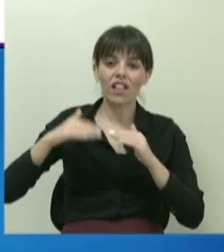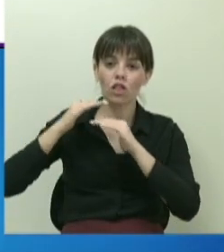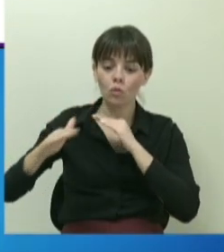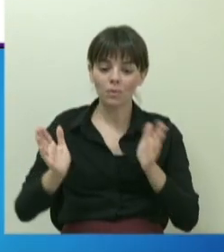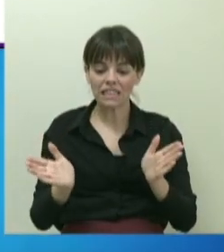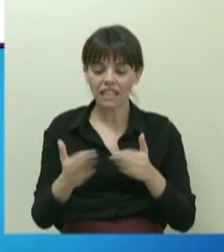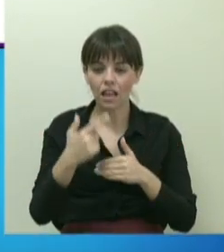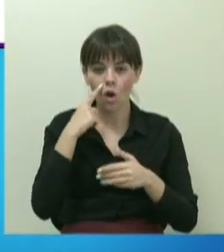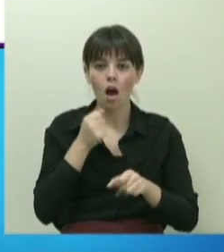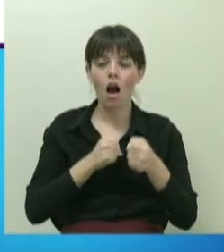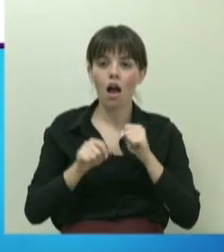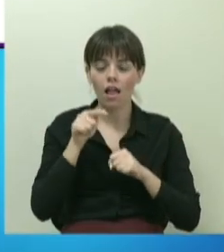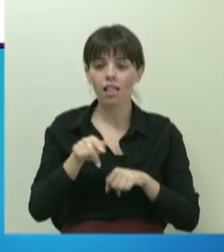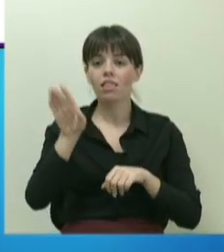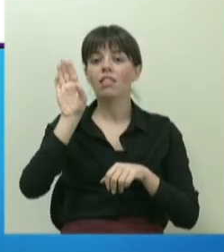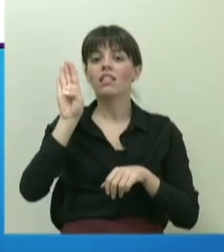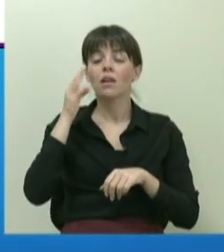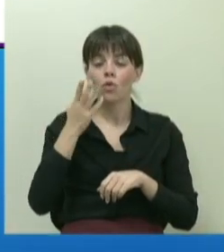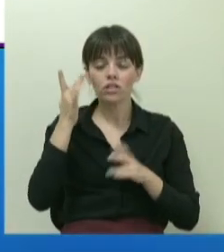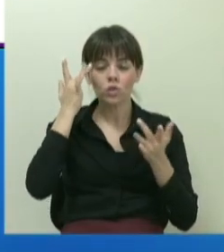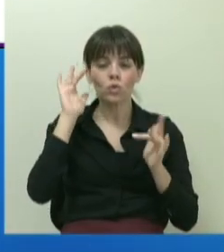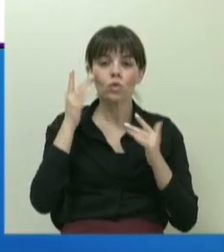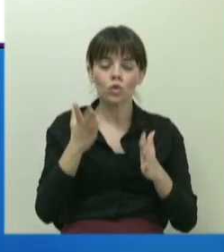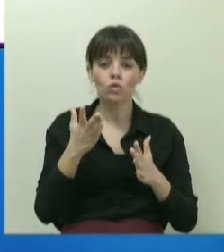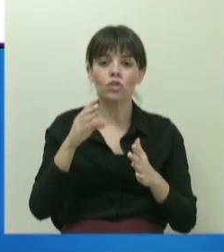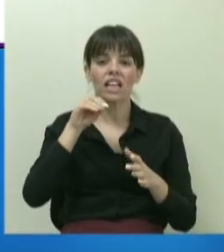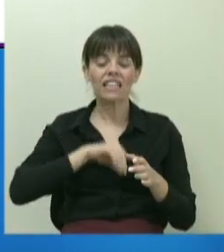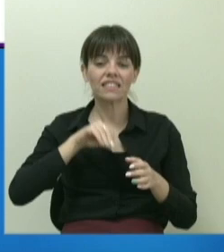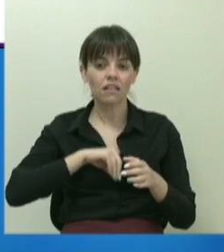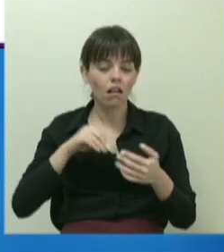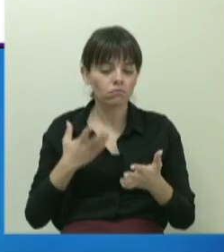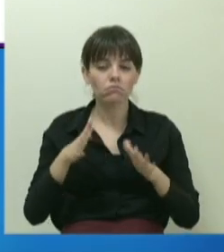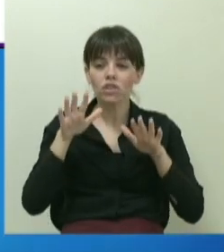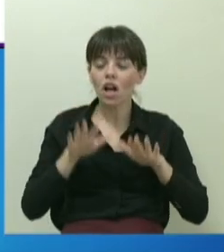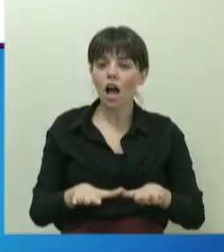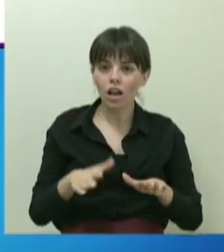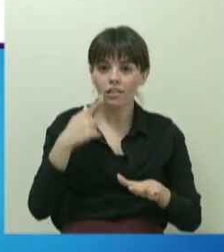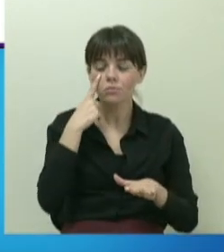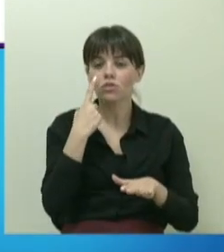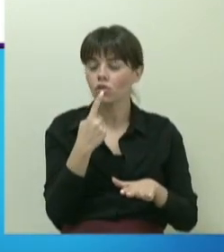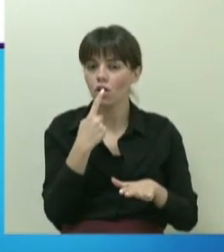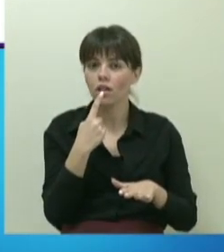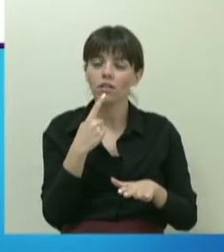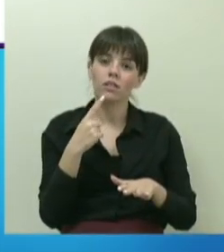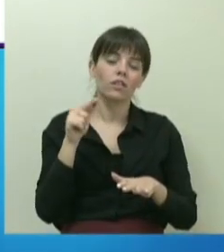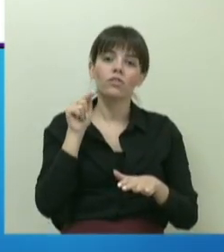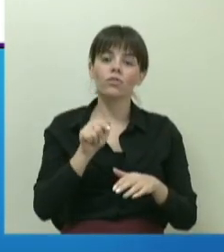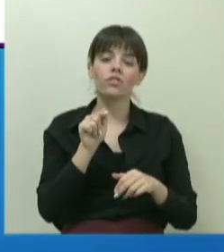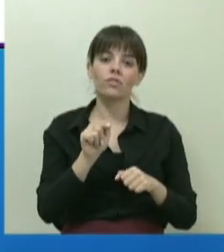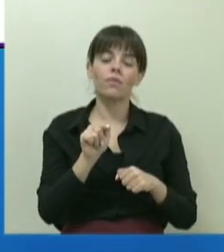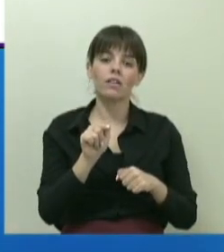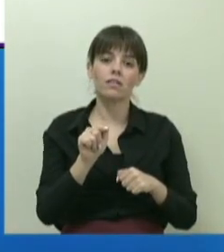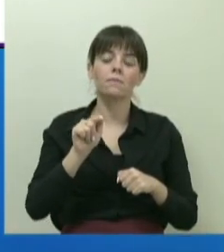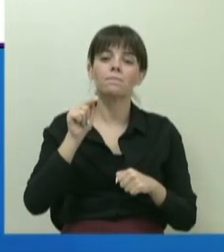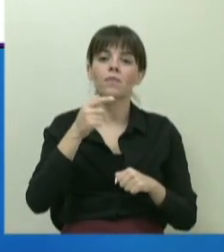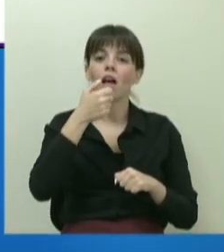sendikal hareketleri ve demokrasi kültürü içselleşmiş, yerleşmiş Batavru'da bu oran 6'nın